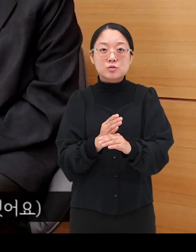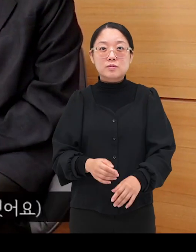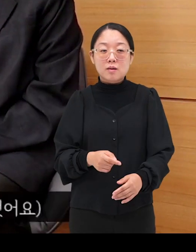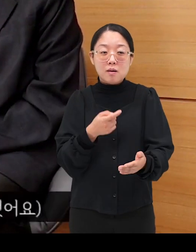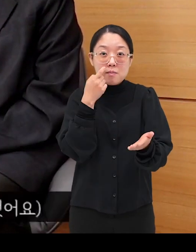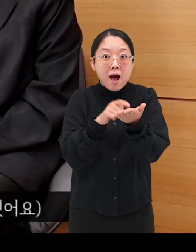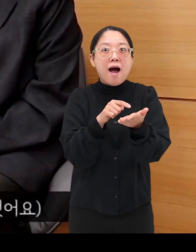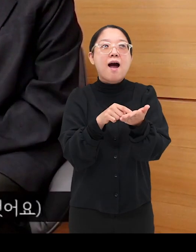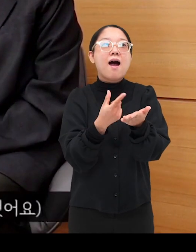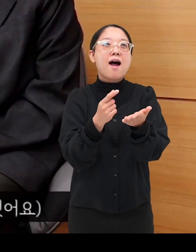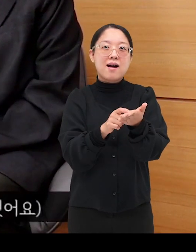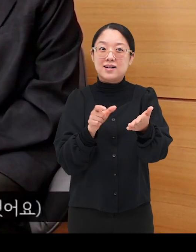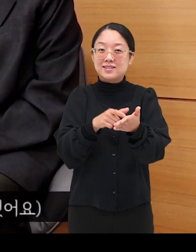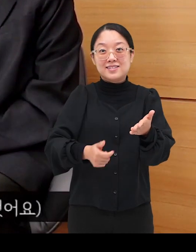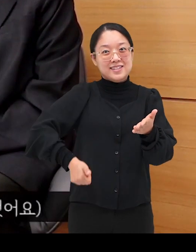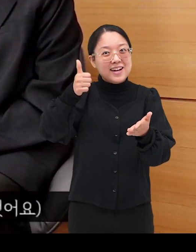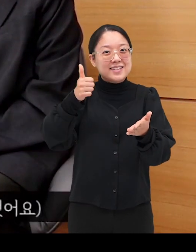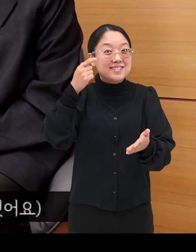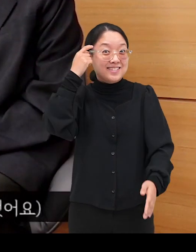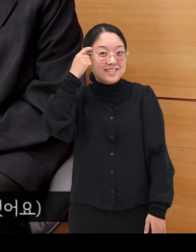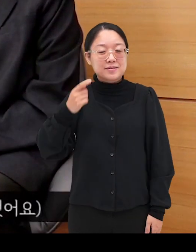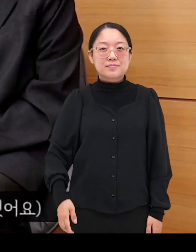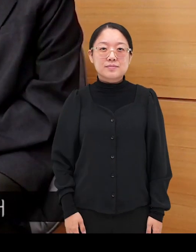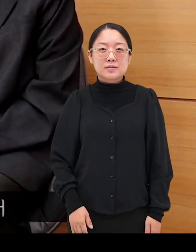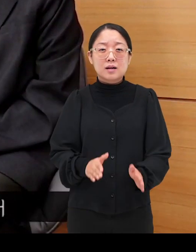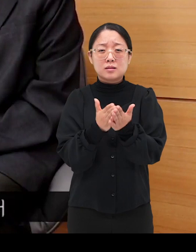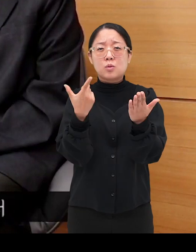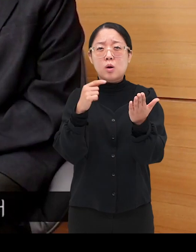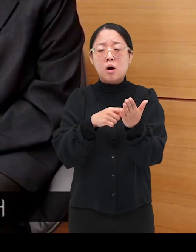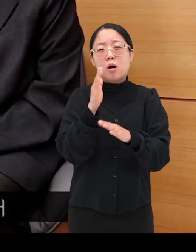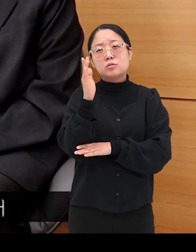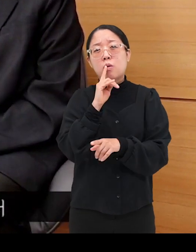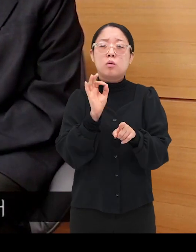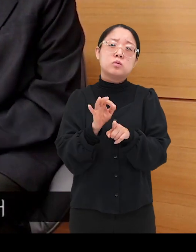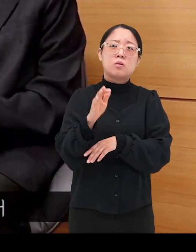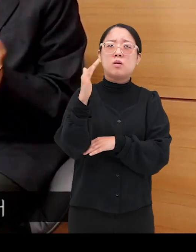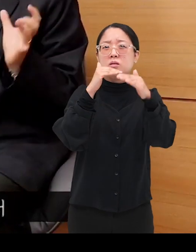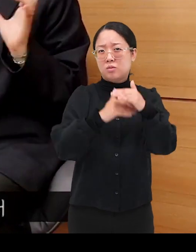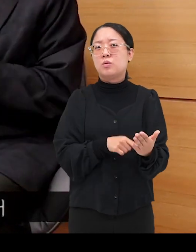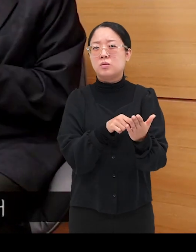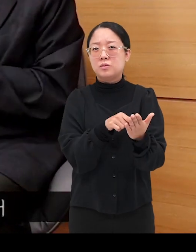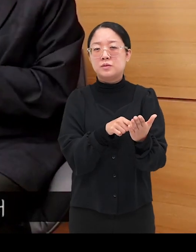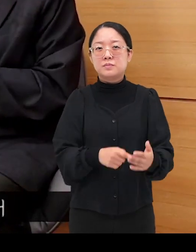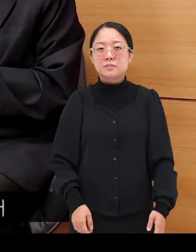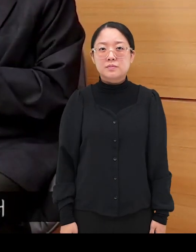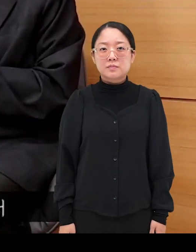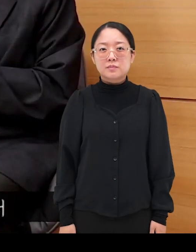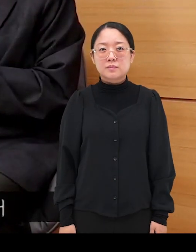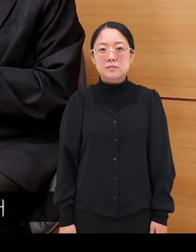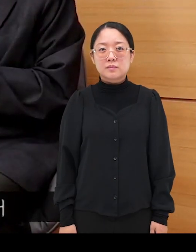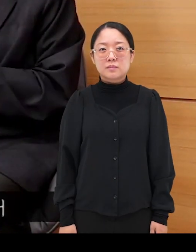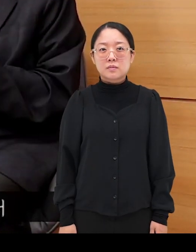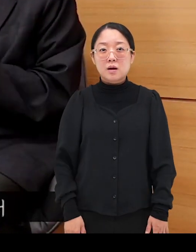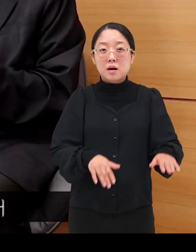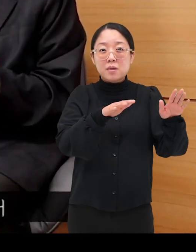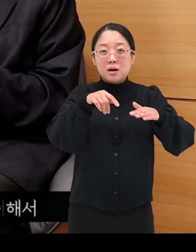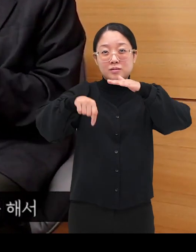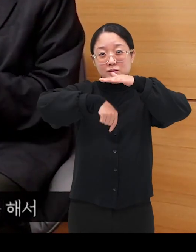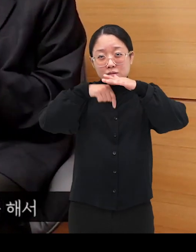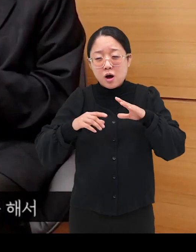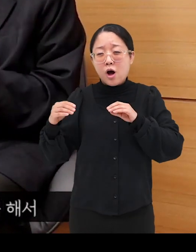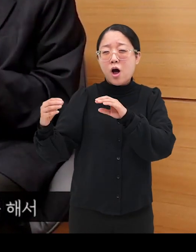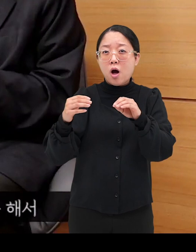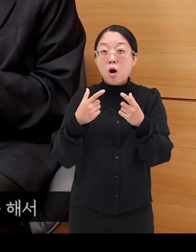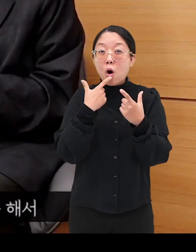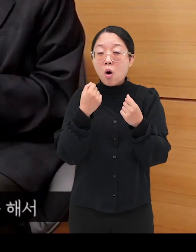단어를 발견하게 되고 이걸 써야겠다. 그리고 이 책도 중구난방한 이야기라서 바닷속에